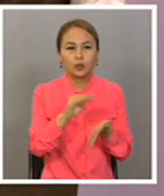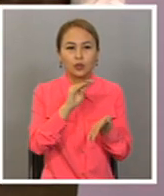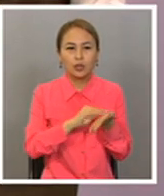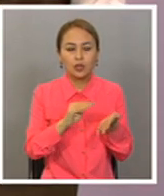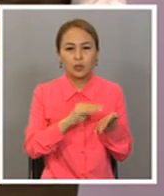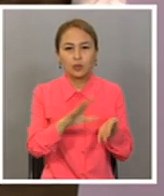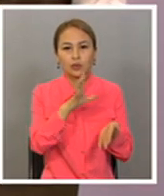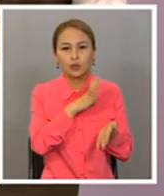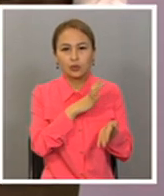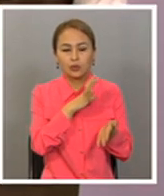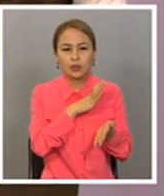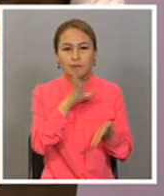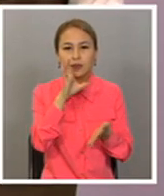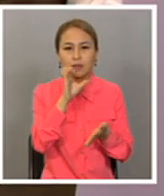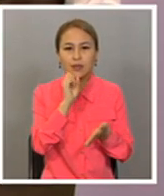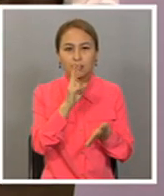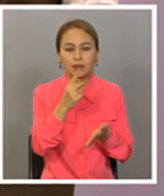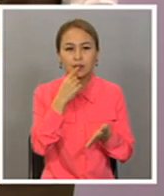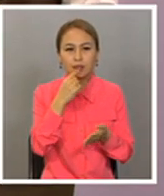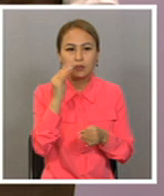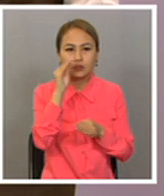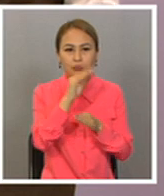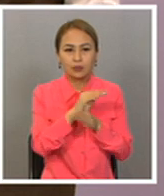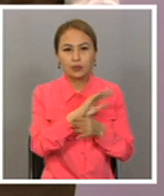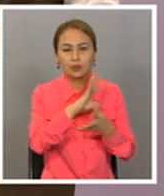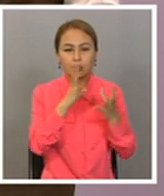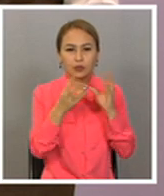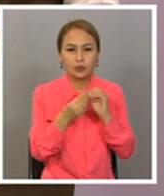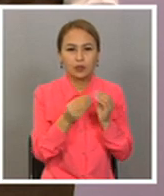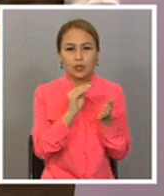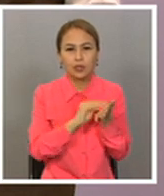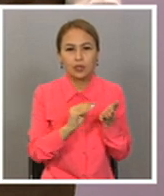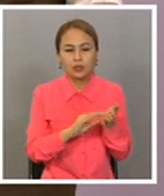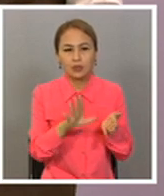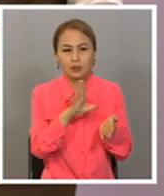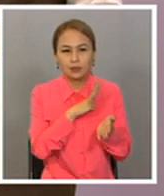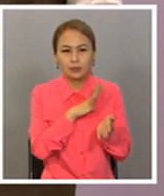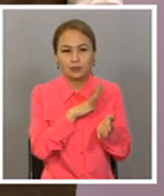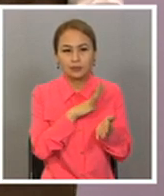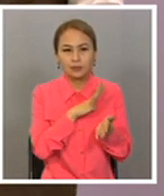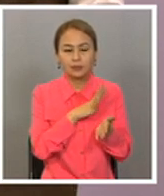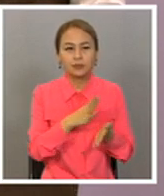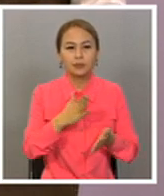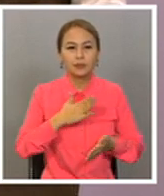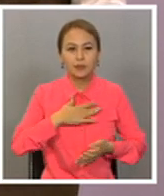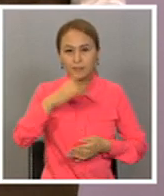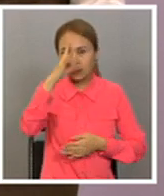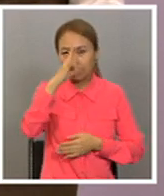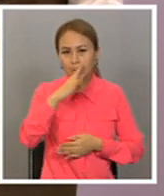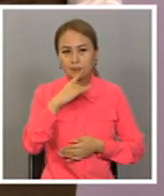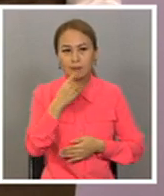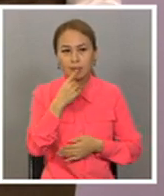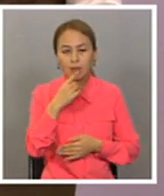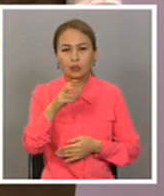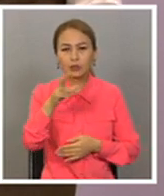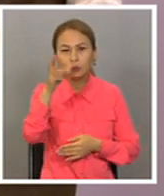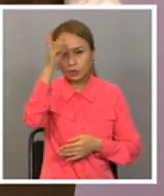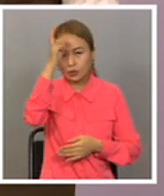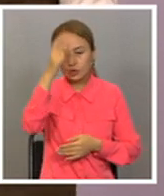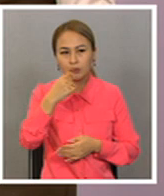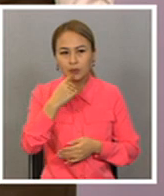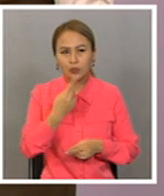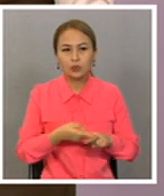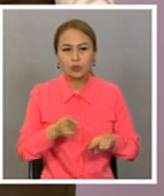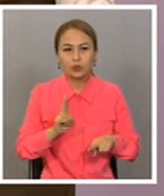құндылығы сақтардың тілі түркі тілінде жазылған екен. Біздің қазақ тіліміз түркі тілі.